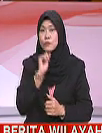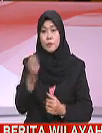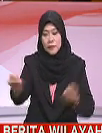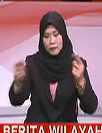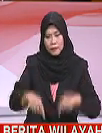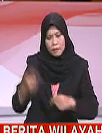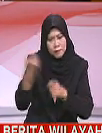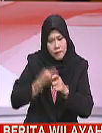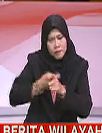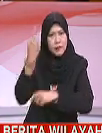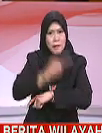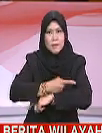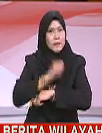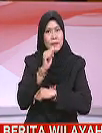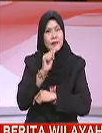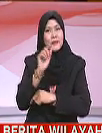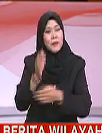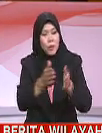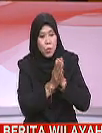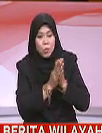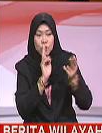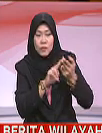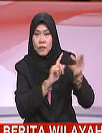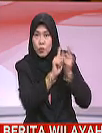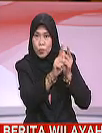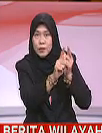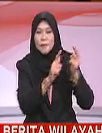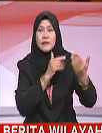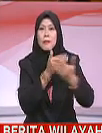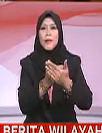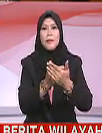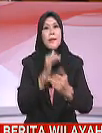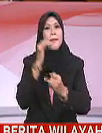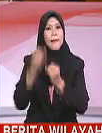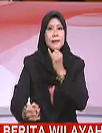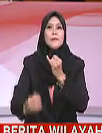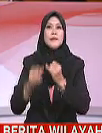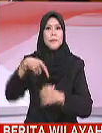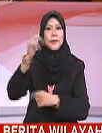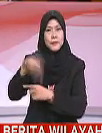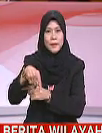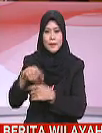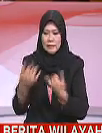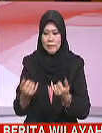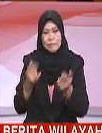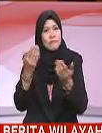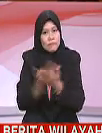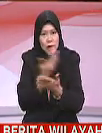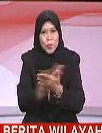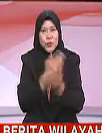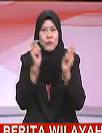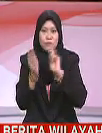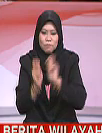datang sekali, kita bagi satu kebenaran sehingga berakhir PKP. Ini antara pembaharuan yang kita buat. Kita